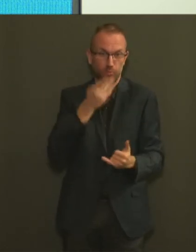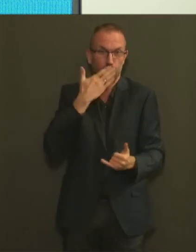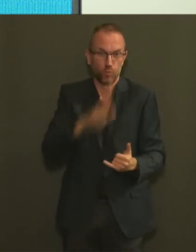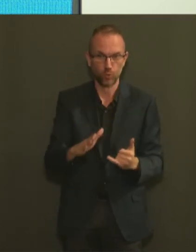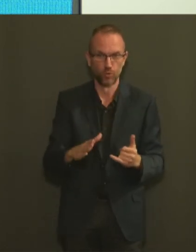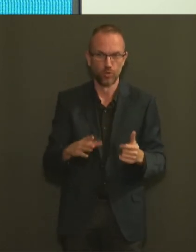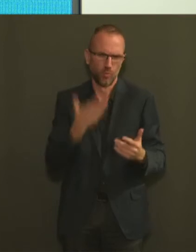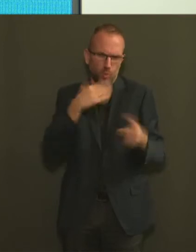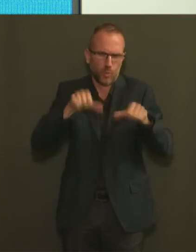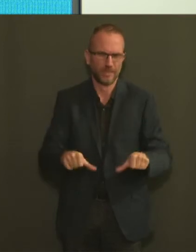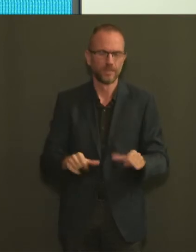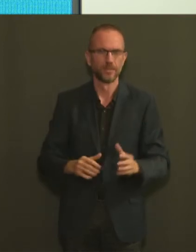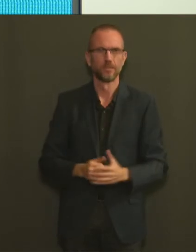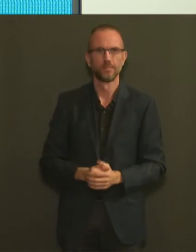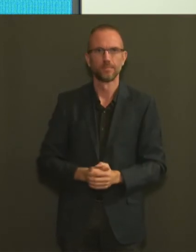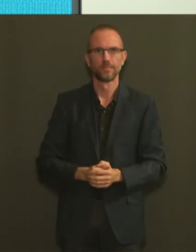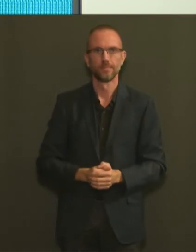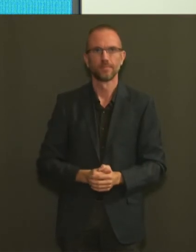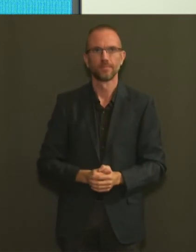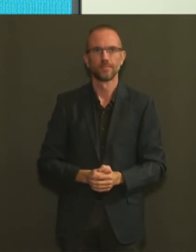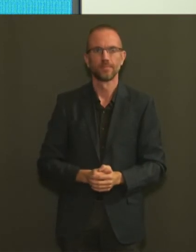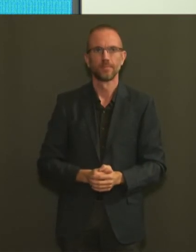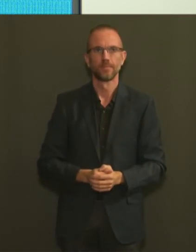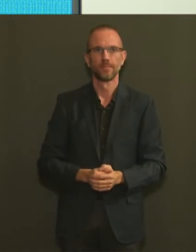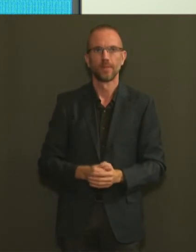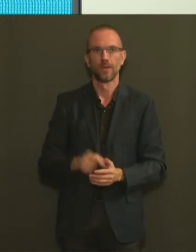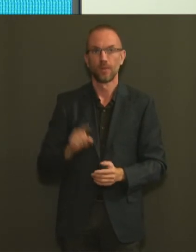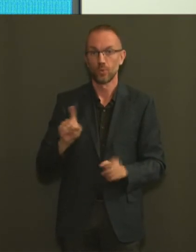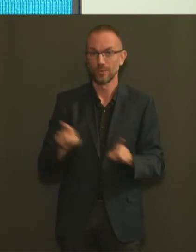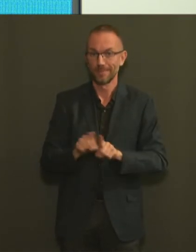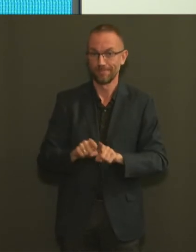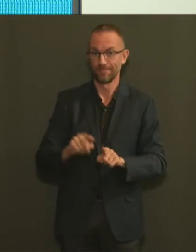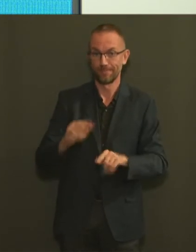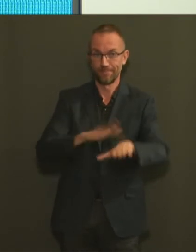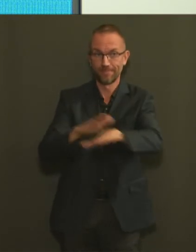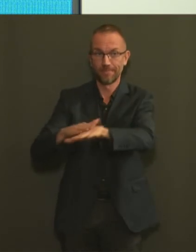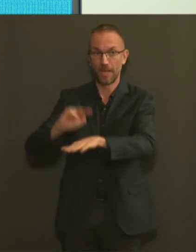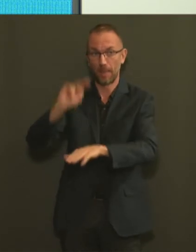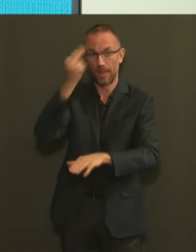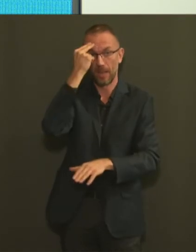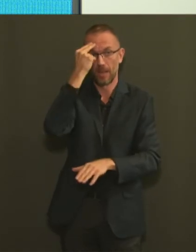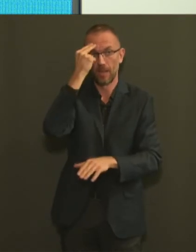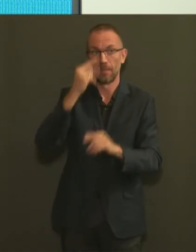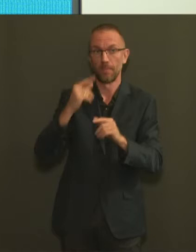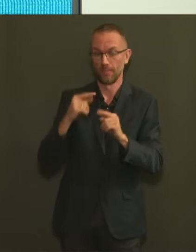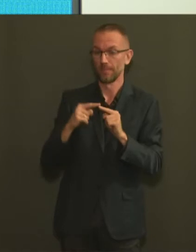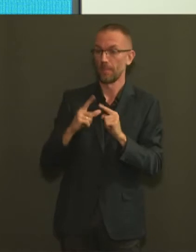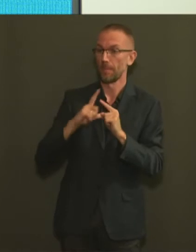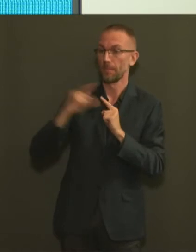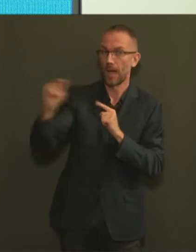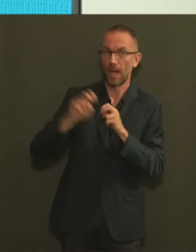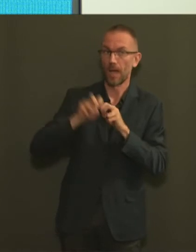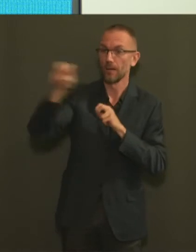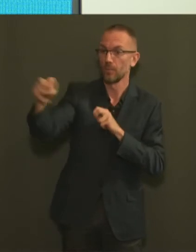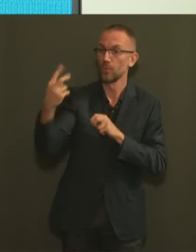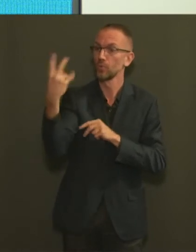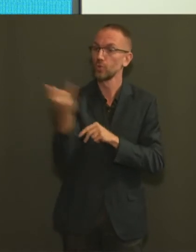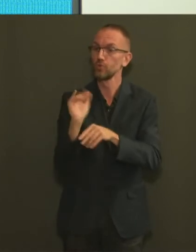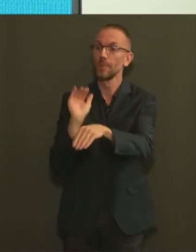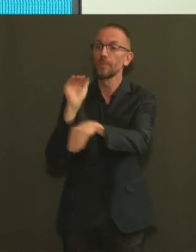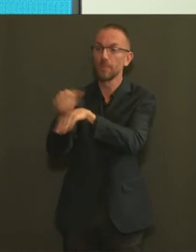belgique il faut rappeler que si vous séjournez plus de 48 heures à l'étranger vous êtes